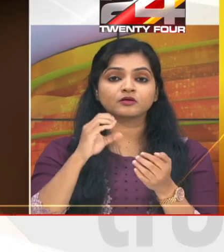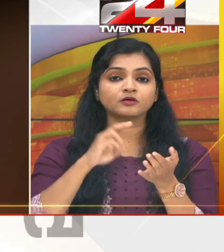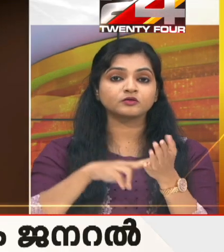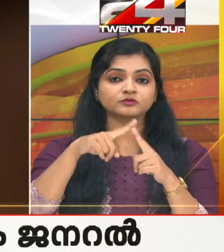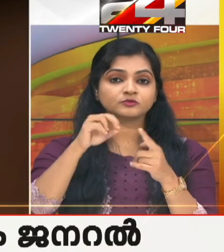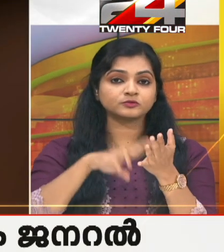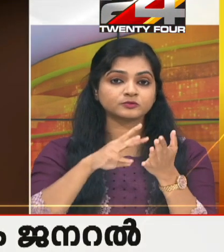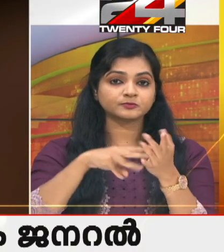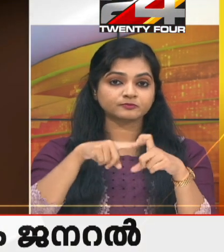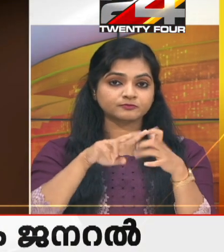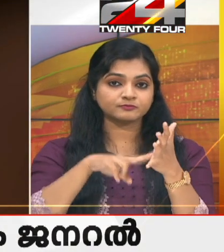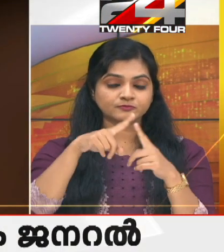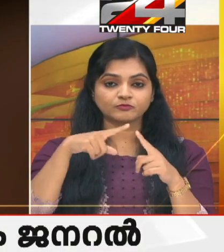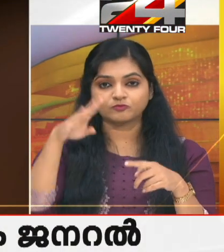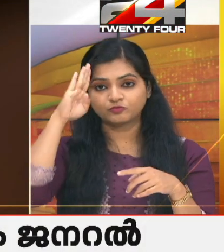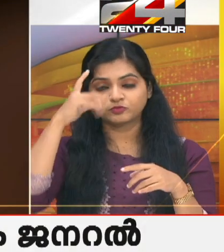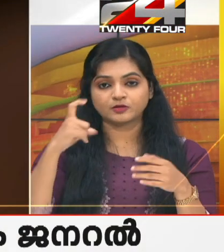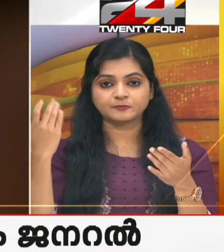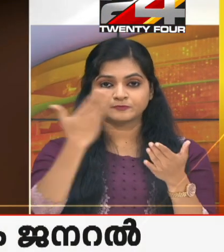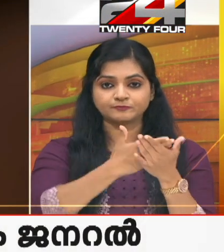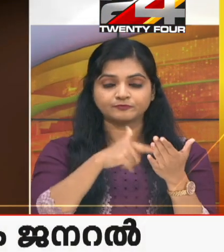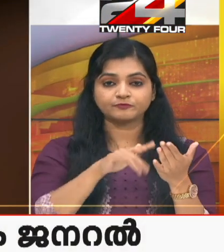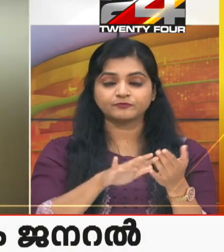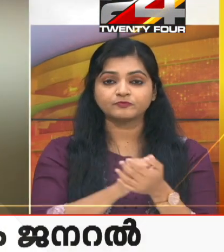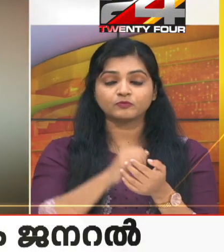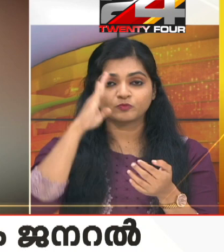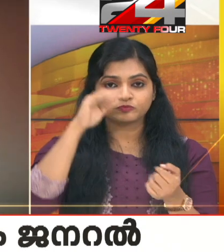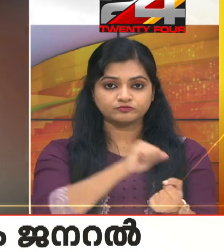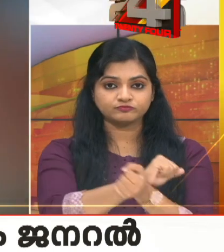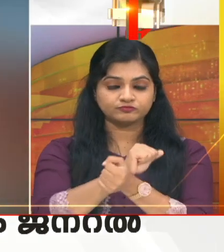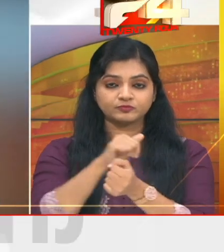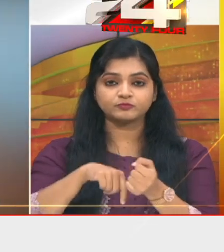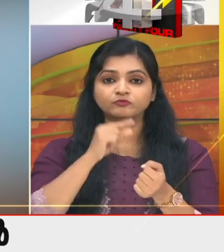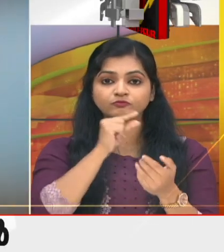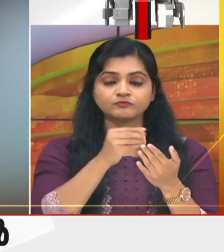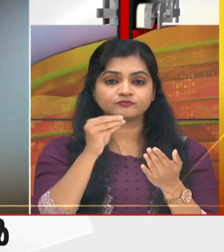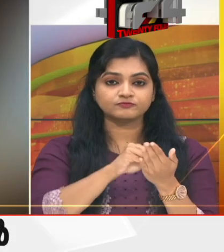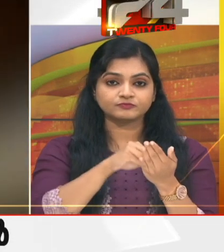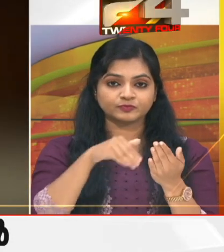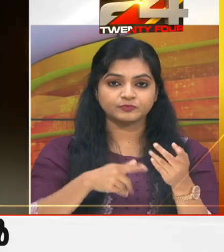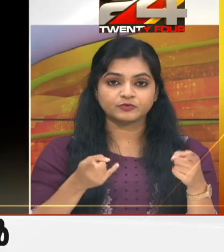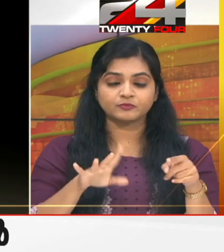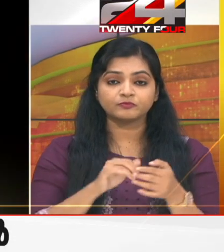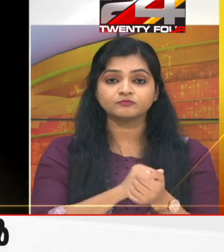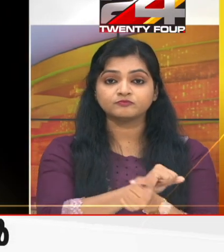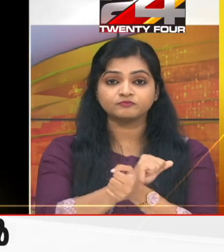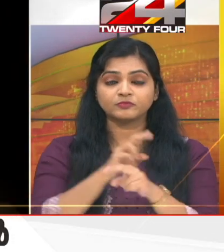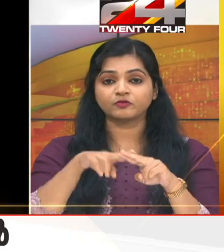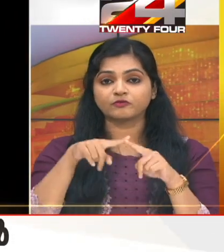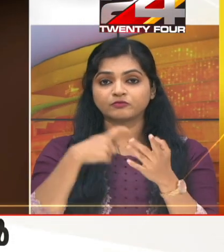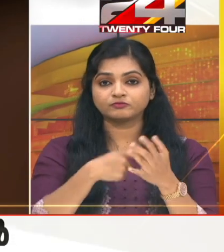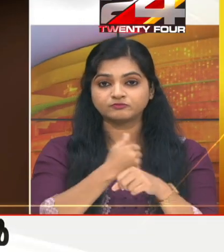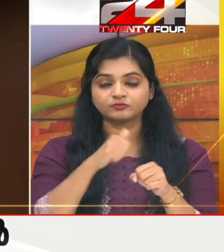സംബന്ധിച്ച പരാതിയും ഡോക്ടർ നൽകിയിട്ടുണ്ട്. ഇയാളെ പോലീസ് കസ്റ്റഡിയിൽ എടുത്തിട്ടുണ്ട്. ഇയാളുടെ മൊഴി രേഖപ്പെടുത്തുകയാണ്. ഇയാളുടെ അറസ്റ്റ് ഉടനെ രേഖപ്പെടുത്തി കോടതിയിൽ